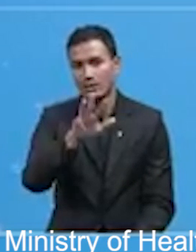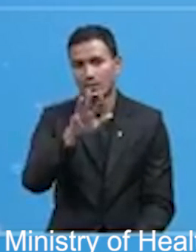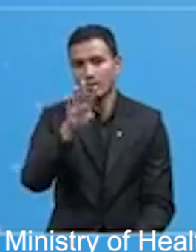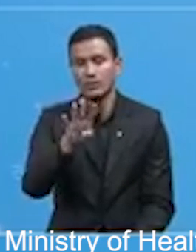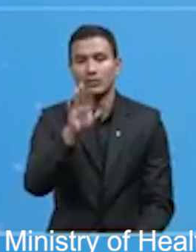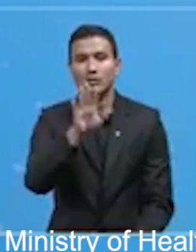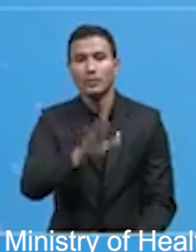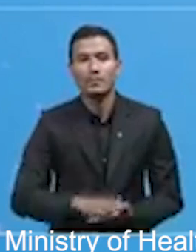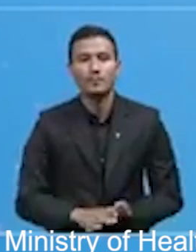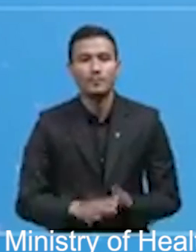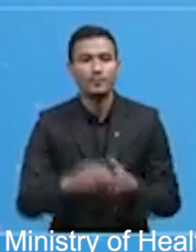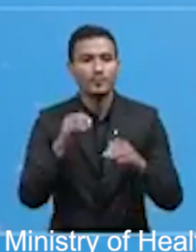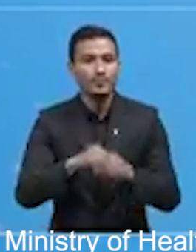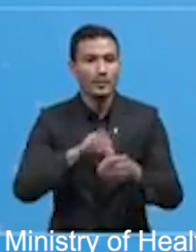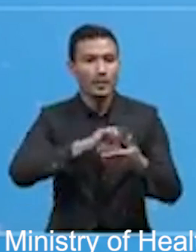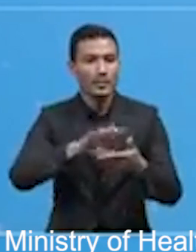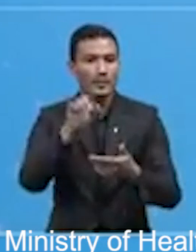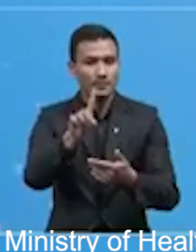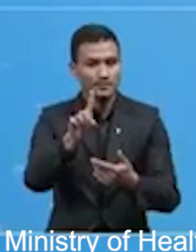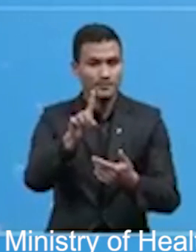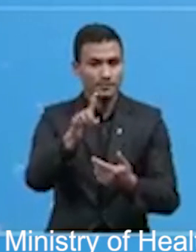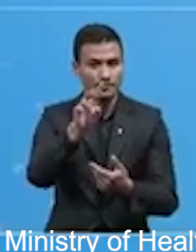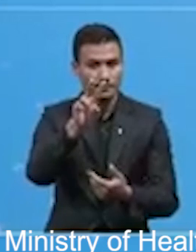2,54,494 पुगेको छ, जसमा प्रदेश 1 बाट